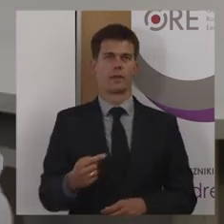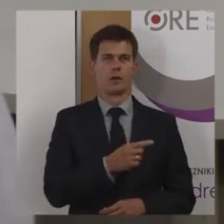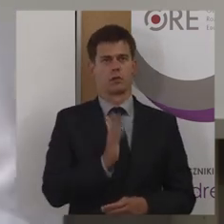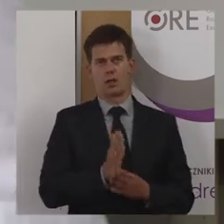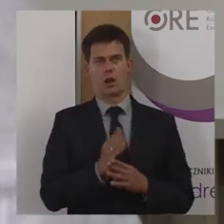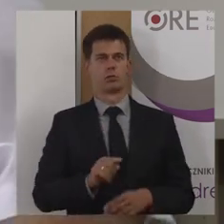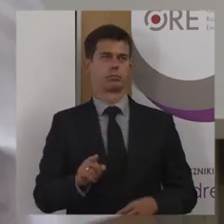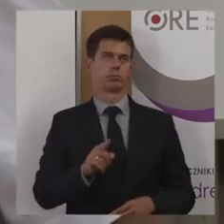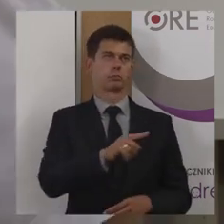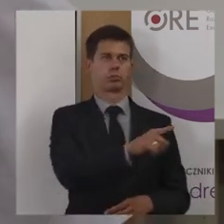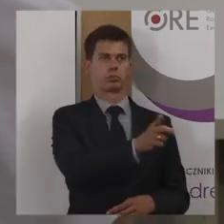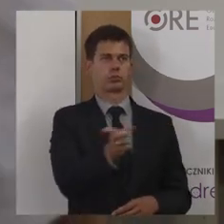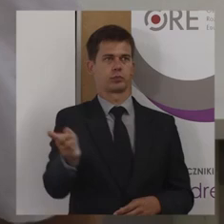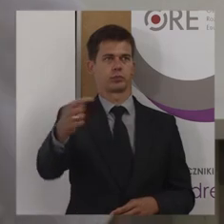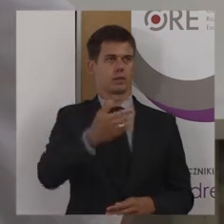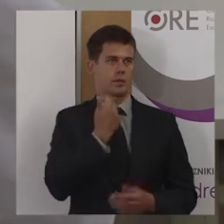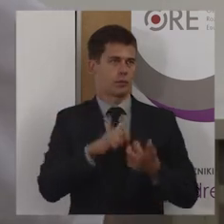pomocą klawiatury, o tyle